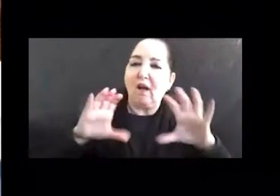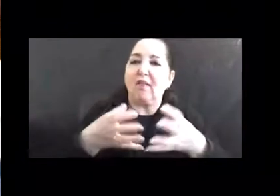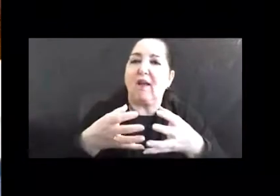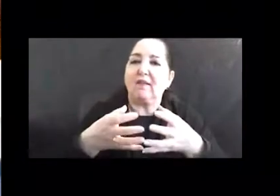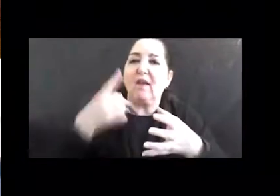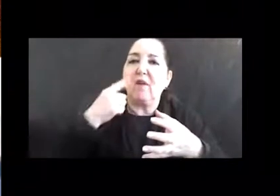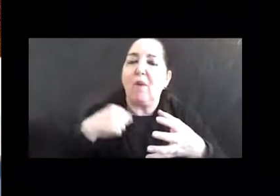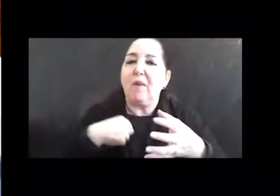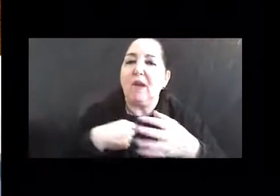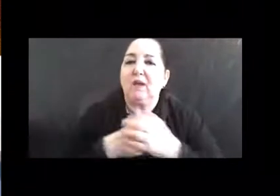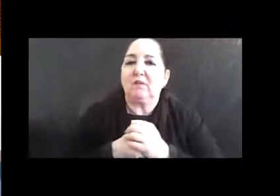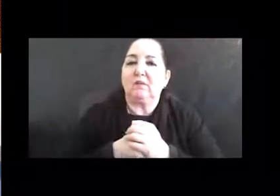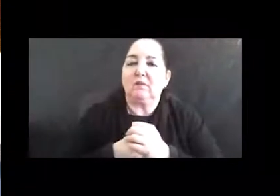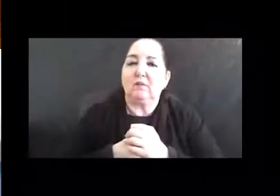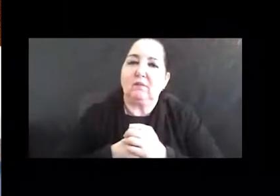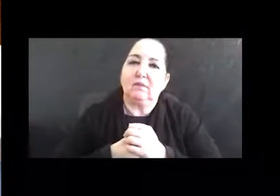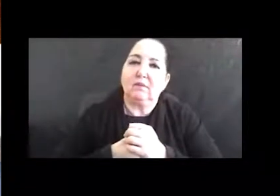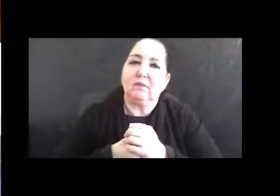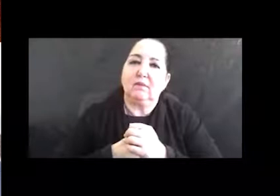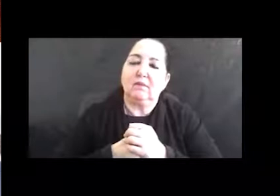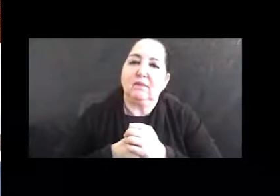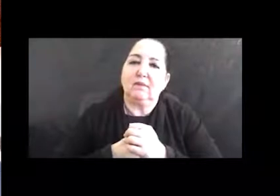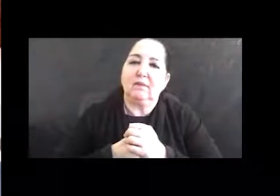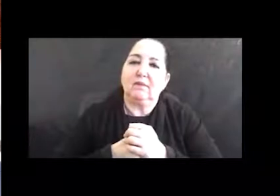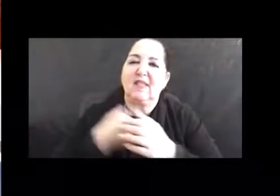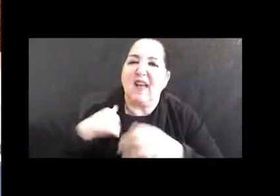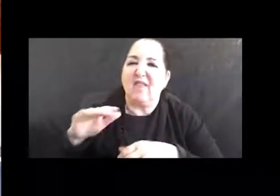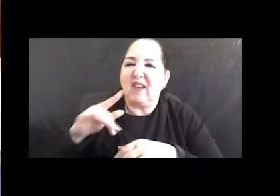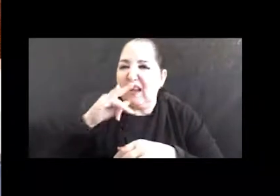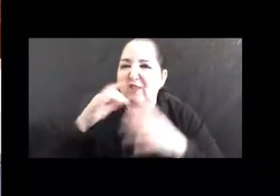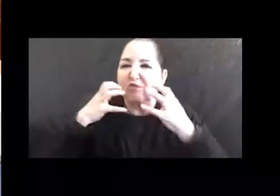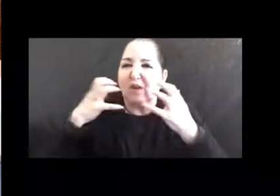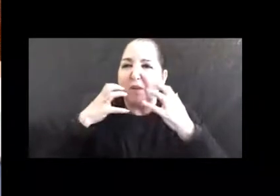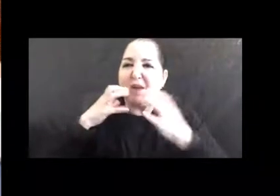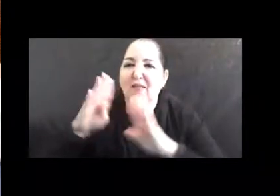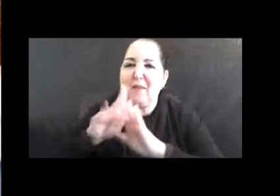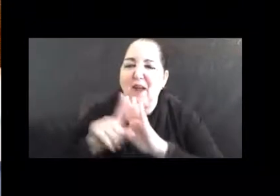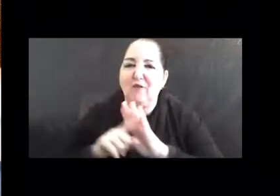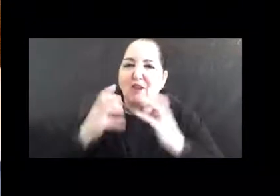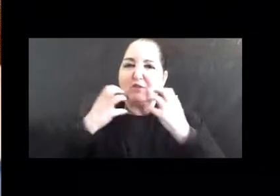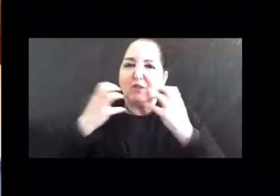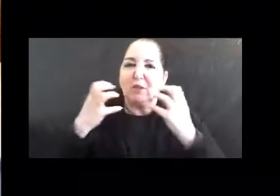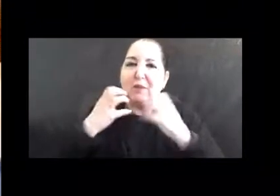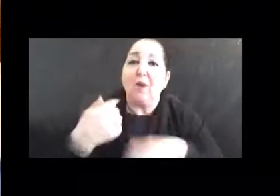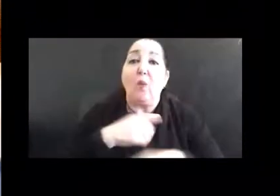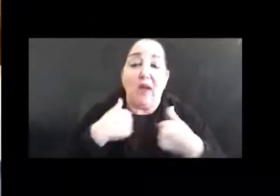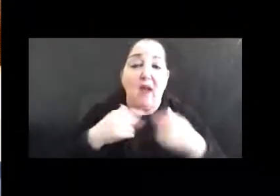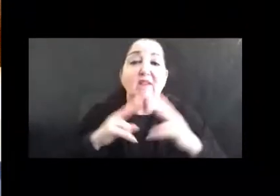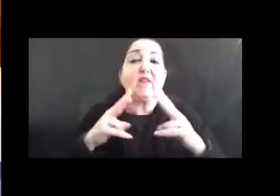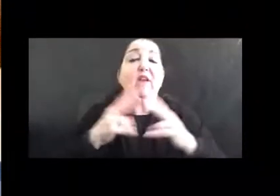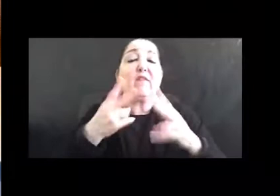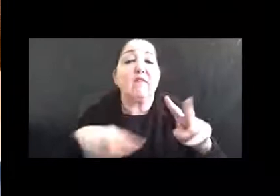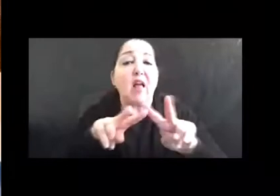serum itu bagi saya sudah melebihi dari kolektif, tapi juga sebagai keluarga. Di